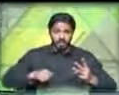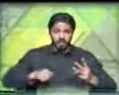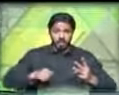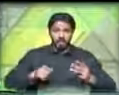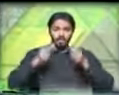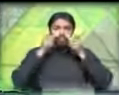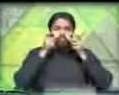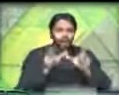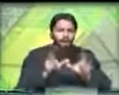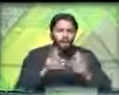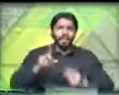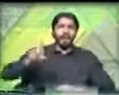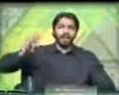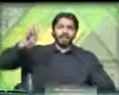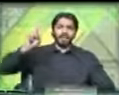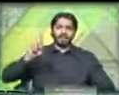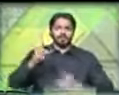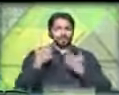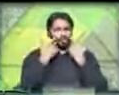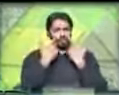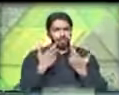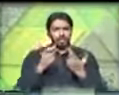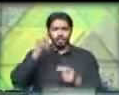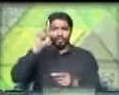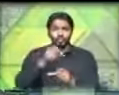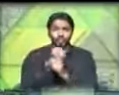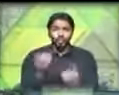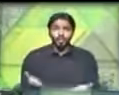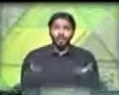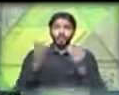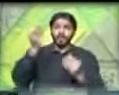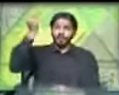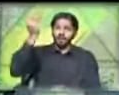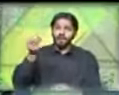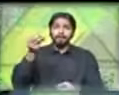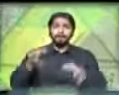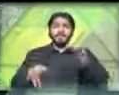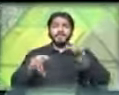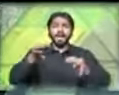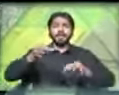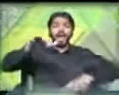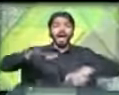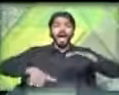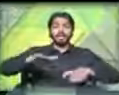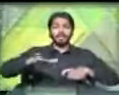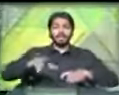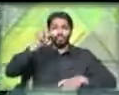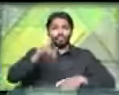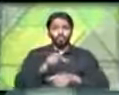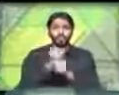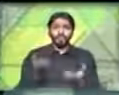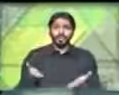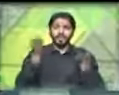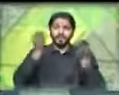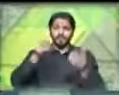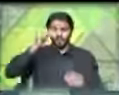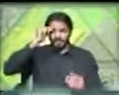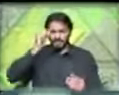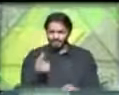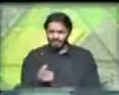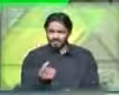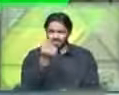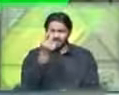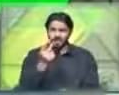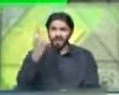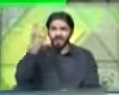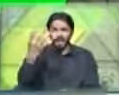ونضع الموازين القسط ليوم القيامة، فلا تظلم نفس شيئا، وإن كان مثقال حبة من